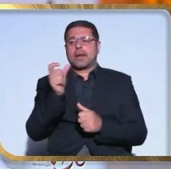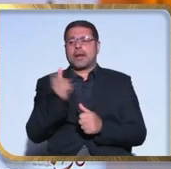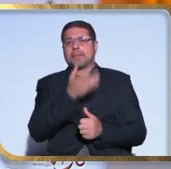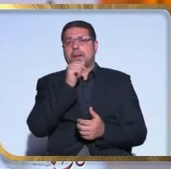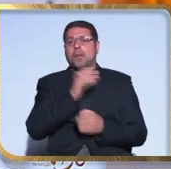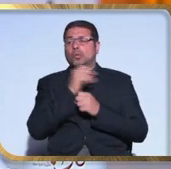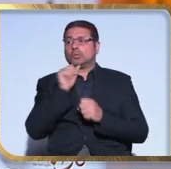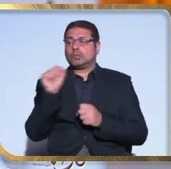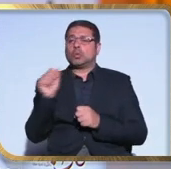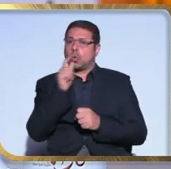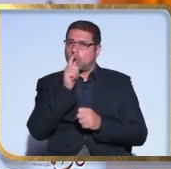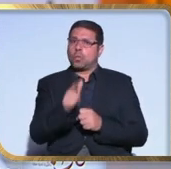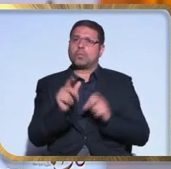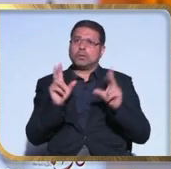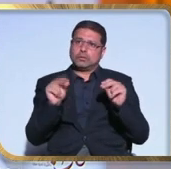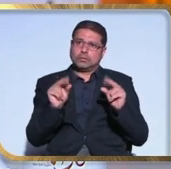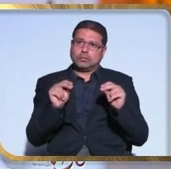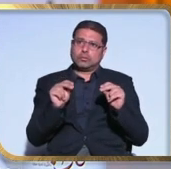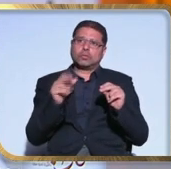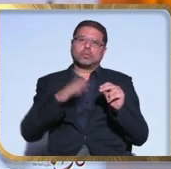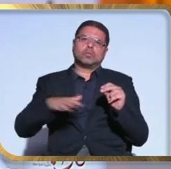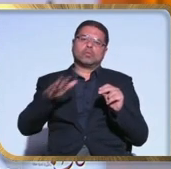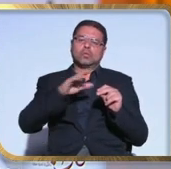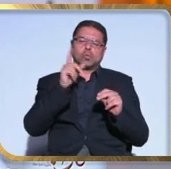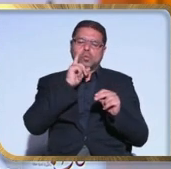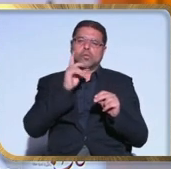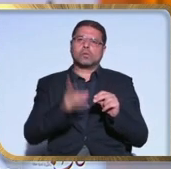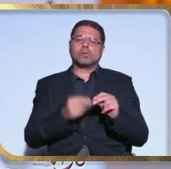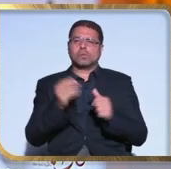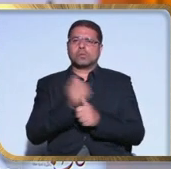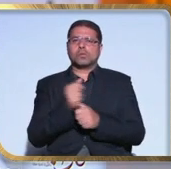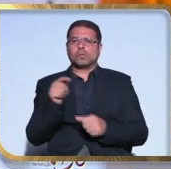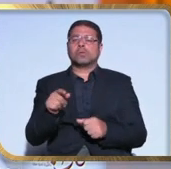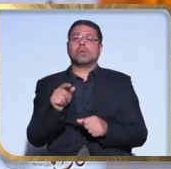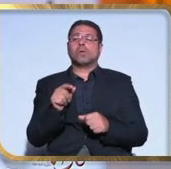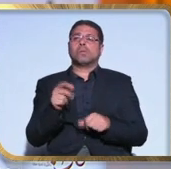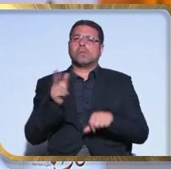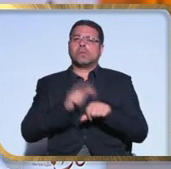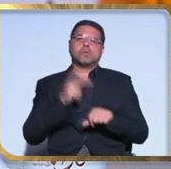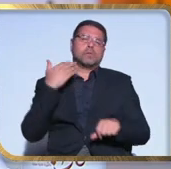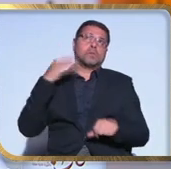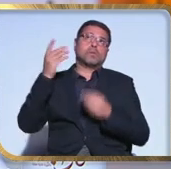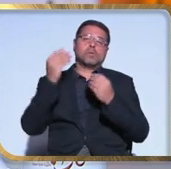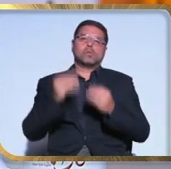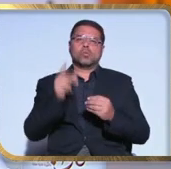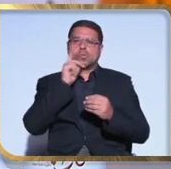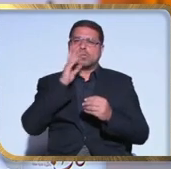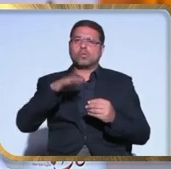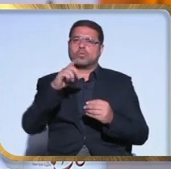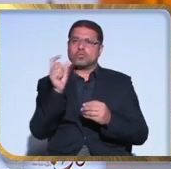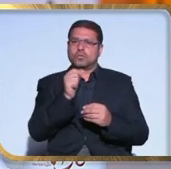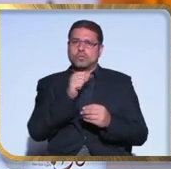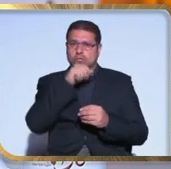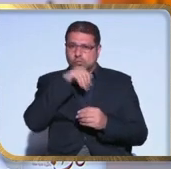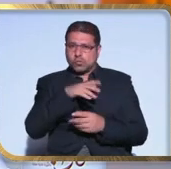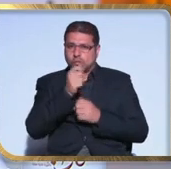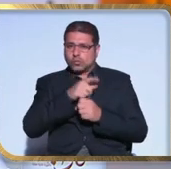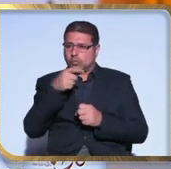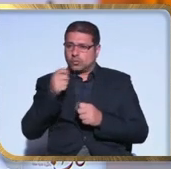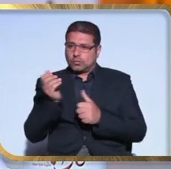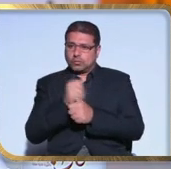الكريم وكذلك سائر امهات المؤمنين وهكذا شرف الله امهات المؤمنين كل